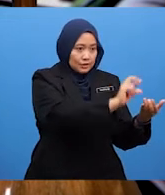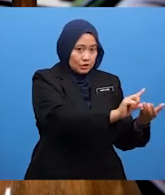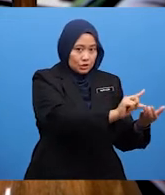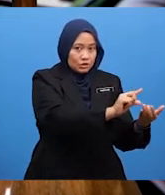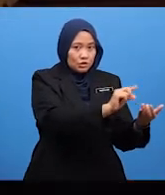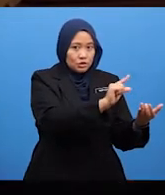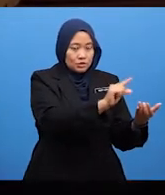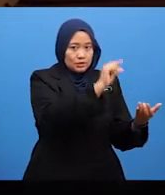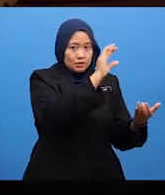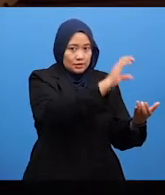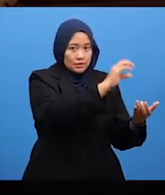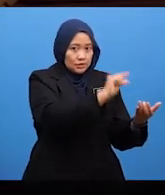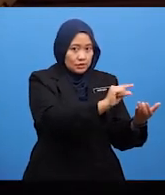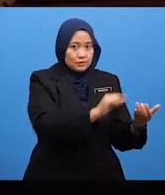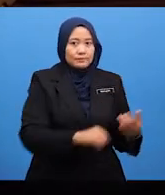C.